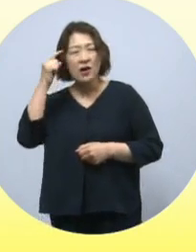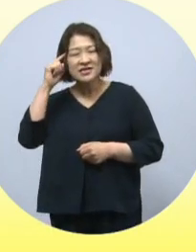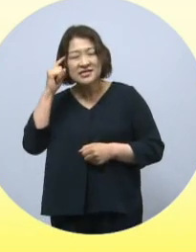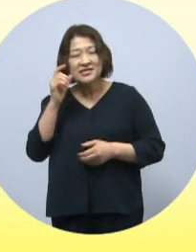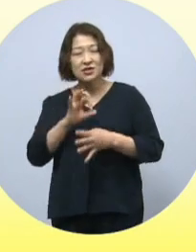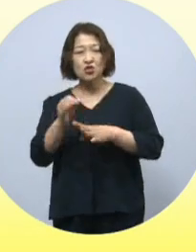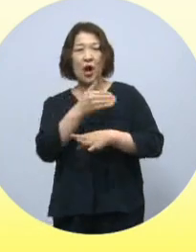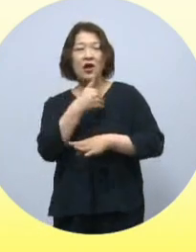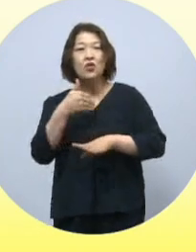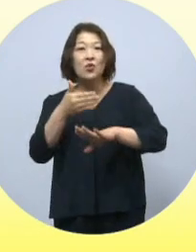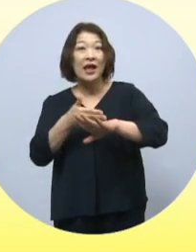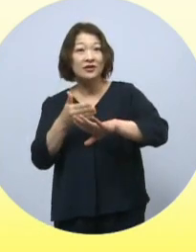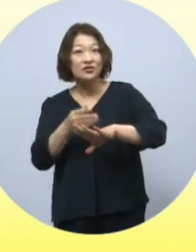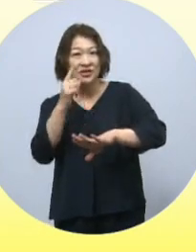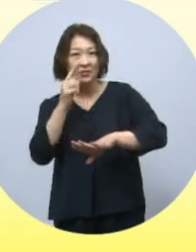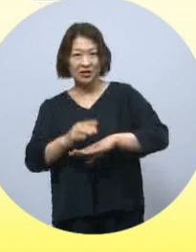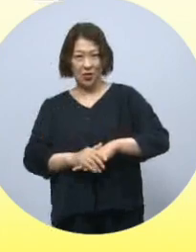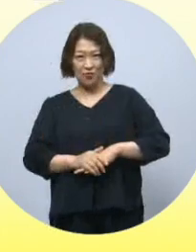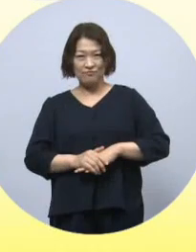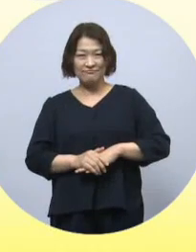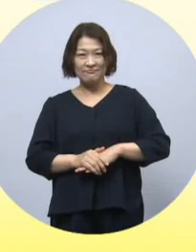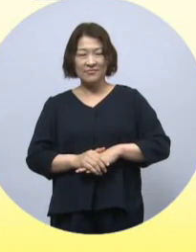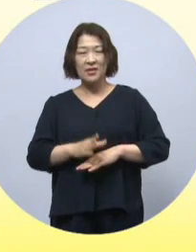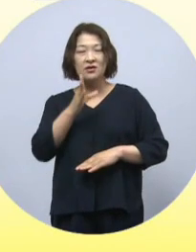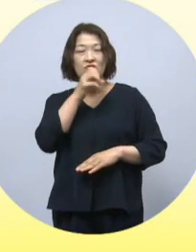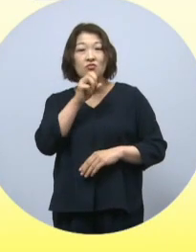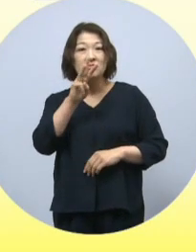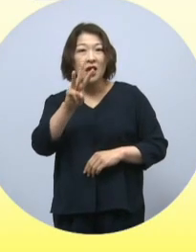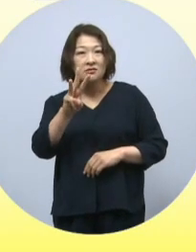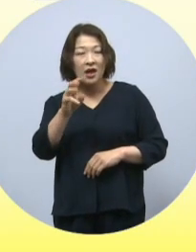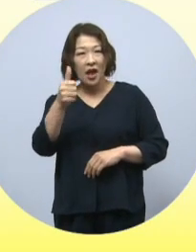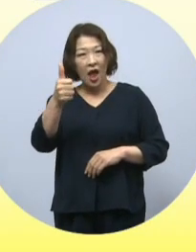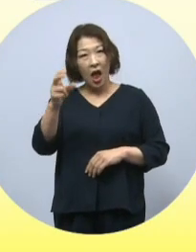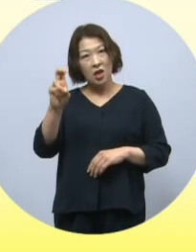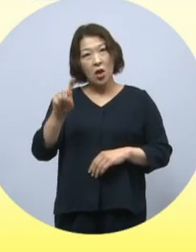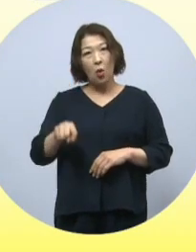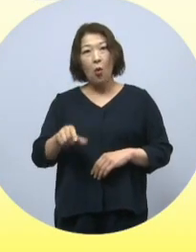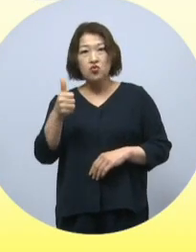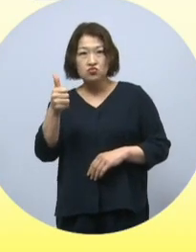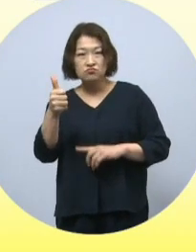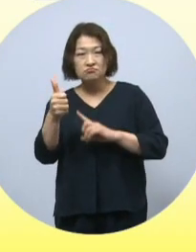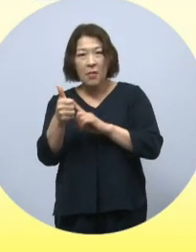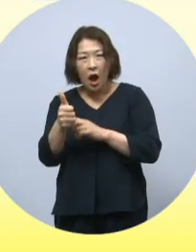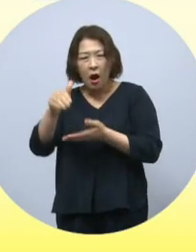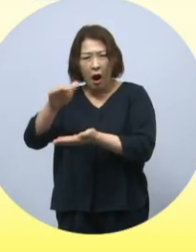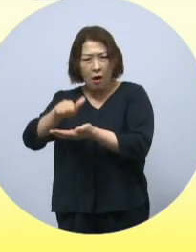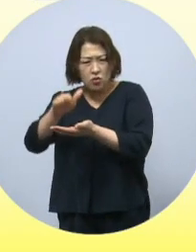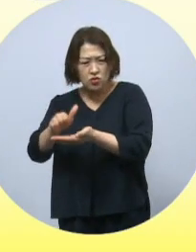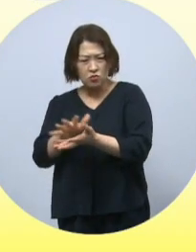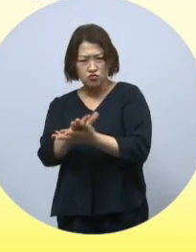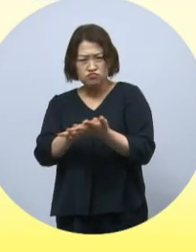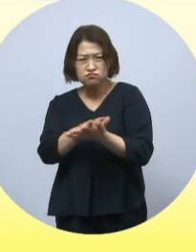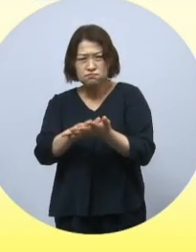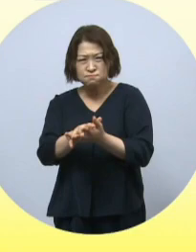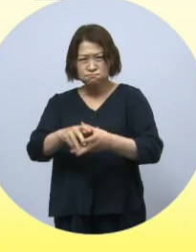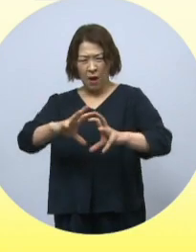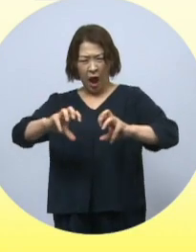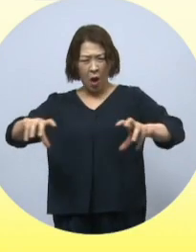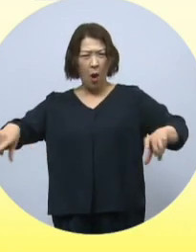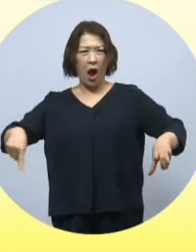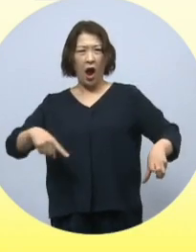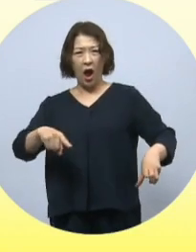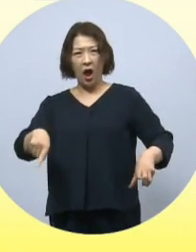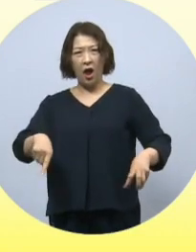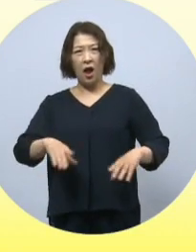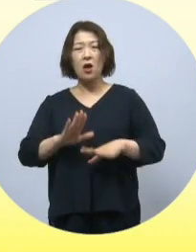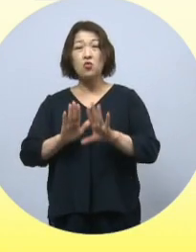練習してみましょう。3歳太郎くんがハンドソープをたっぷりと出して洗面台が泡